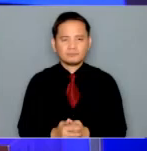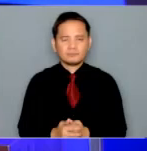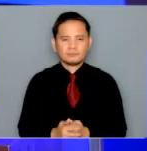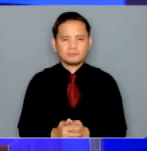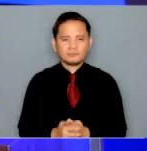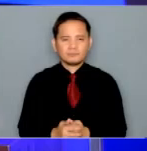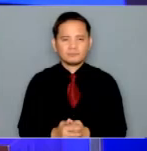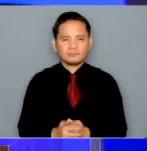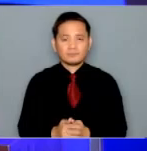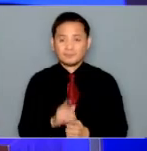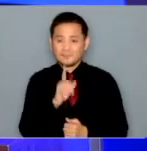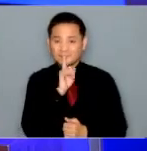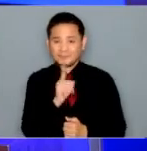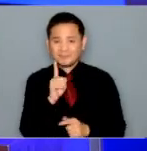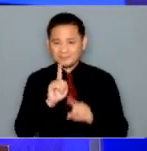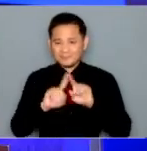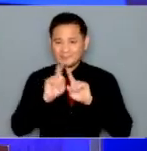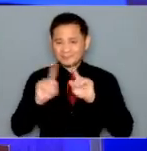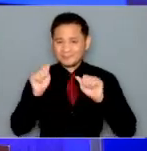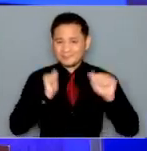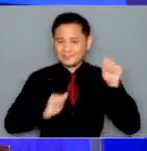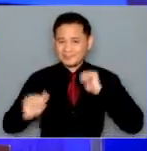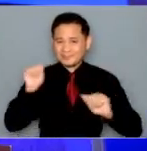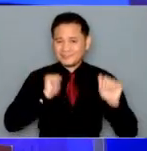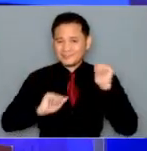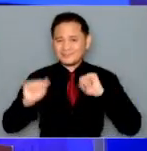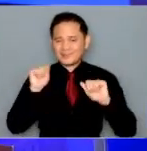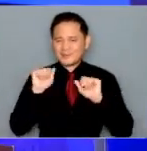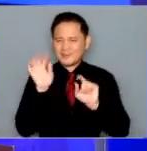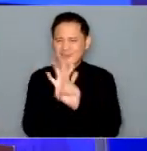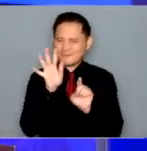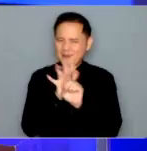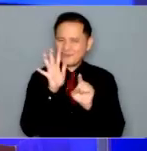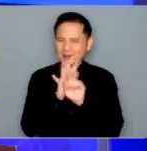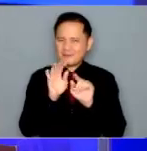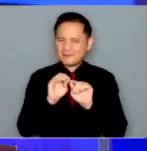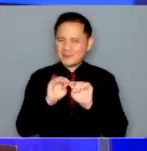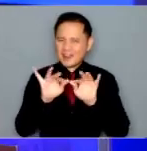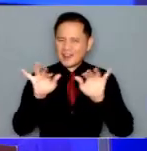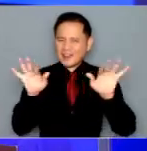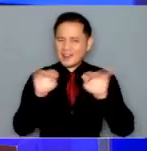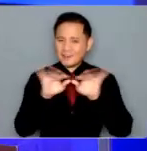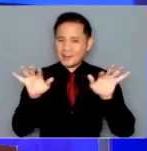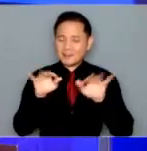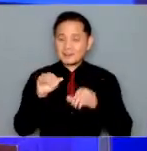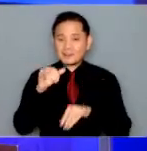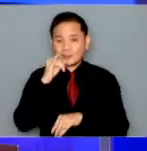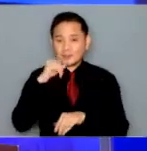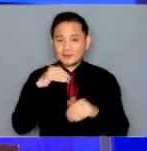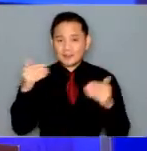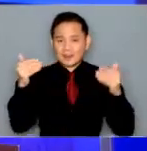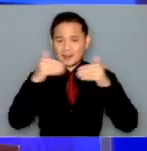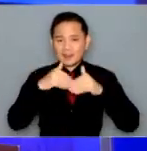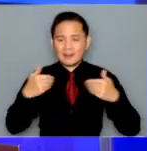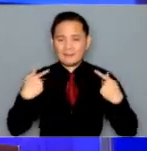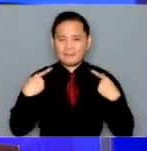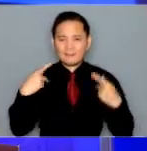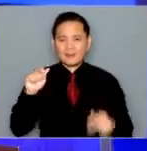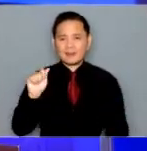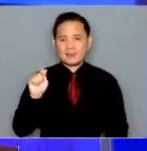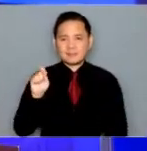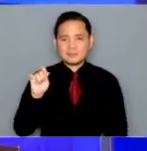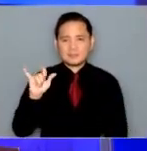trending naman po ang performances ng ilang K-pop at P-pop acts sa Asia Artist Awards kagabi. Bukod po sa Korean stars, ilang